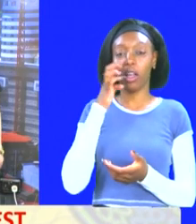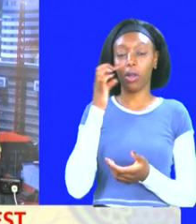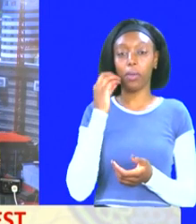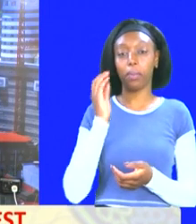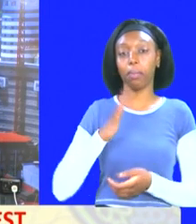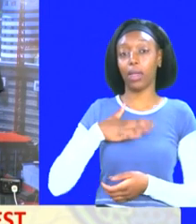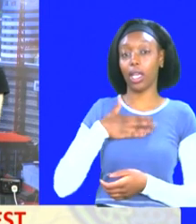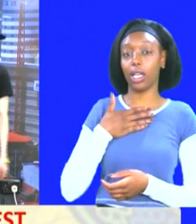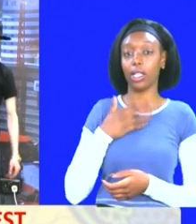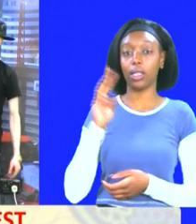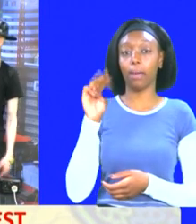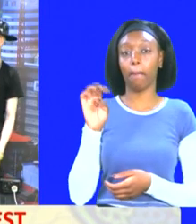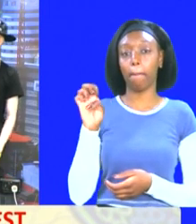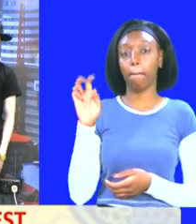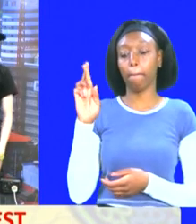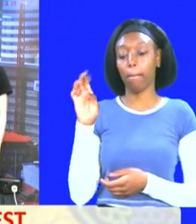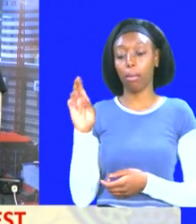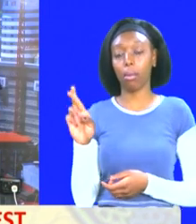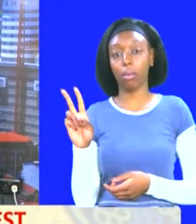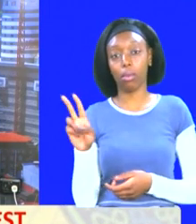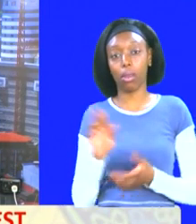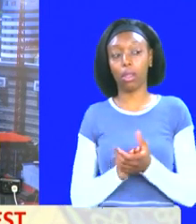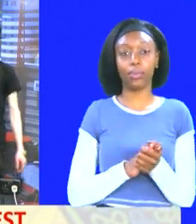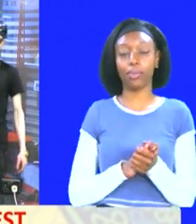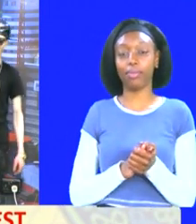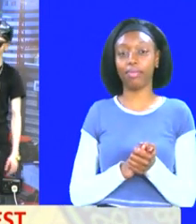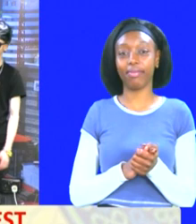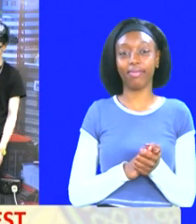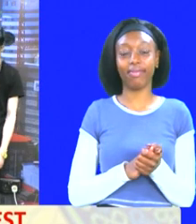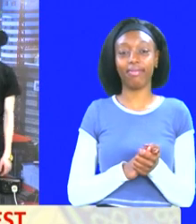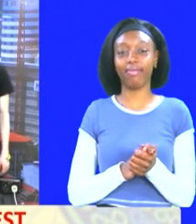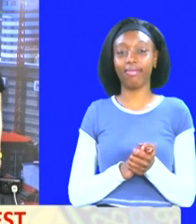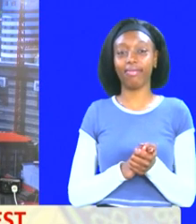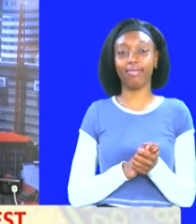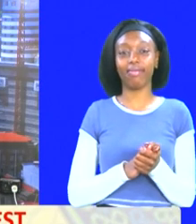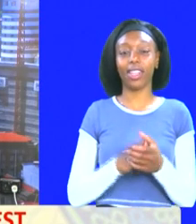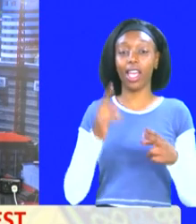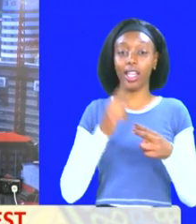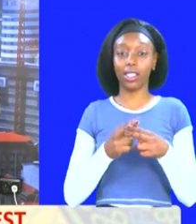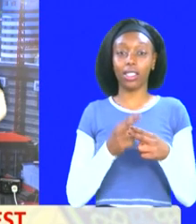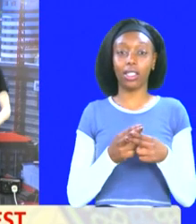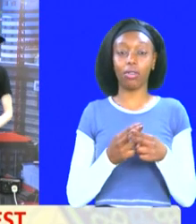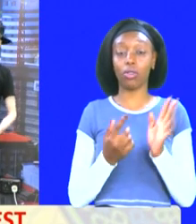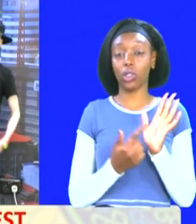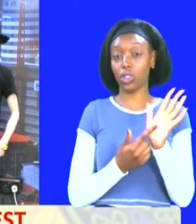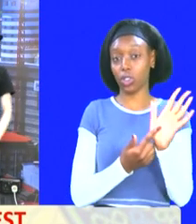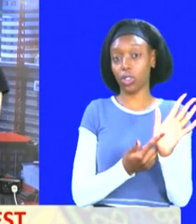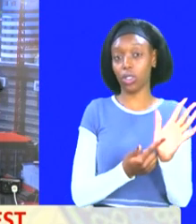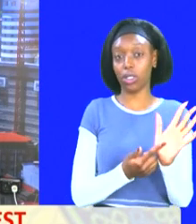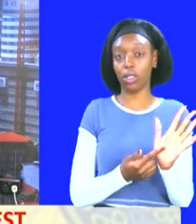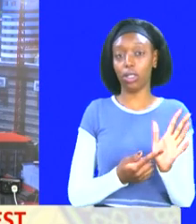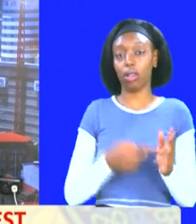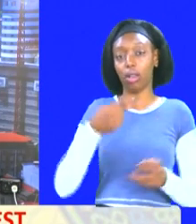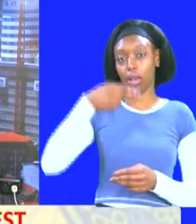mtu akitoa jina yake usanii, alafu atoe yake ya ID. Hebu tuambie sasa ya usanii. Jina ya usanii gani? Ah, ya usanii yenyewe ni Hype